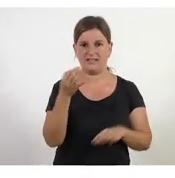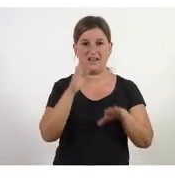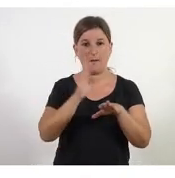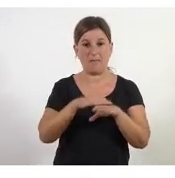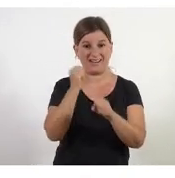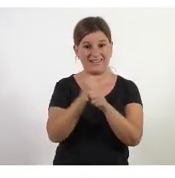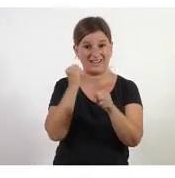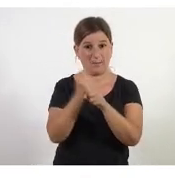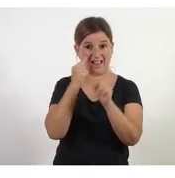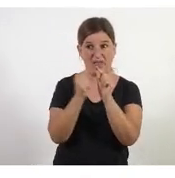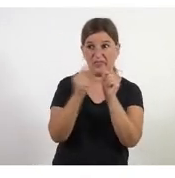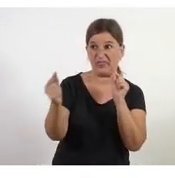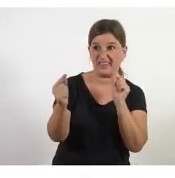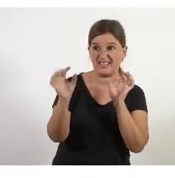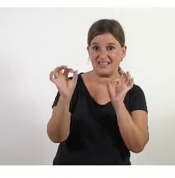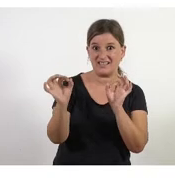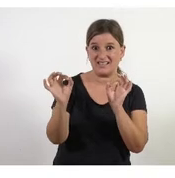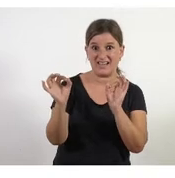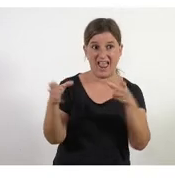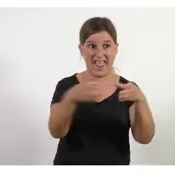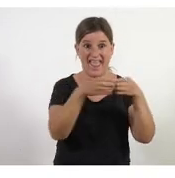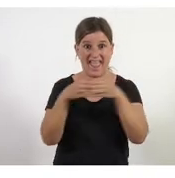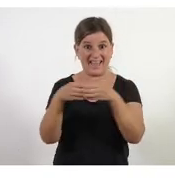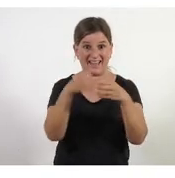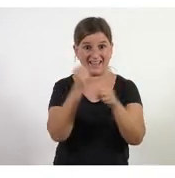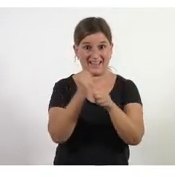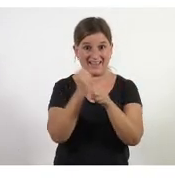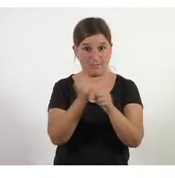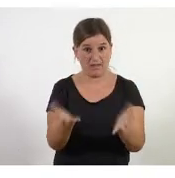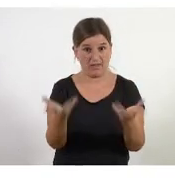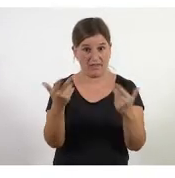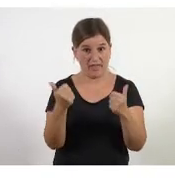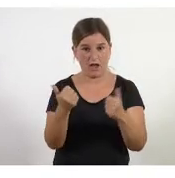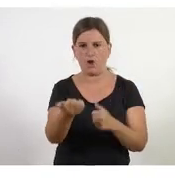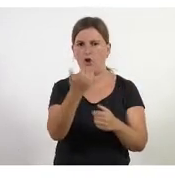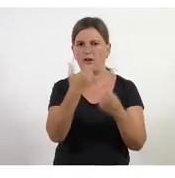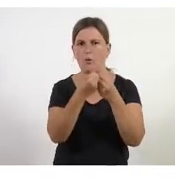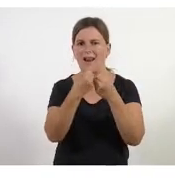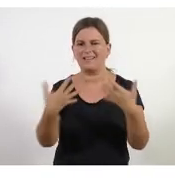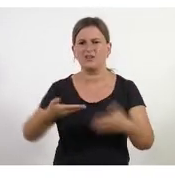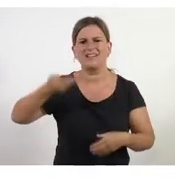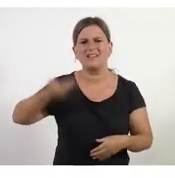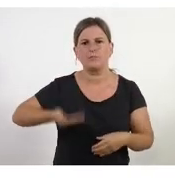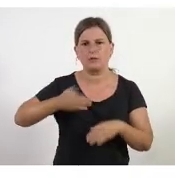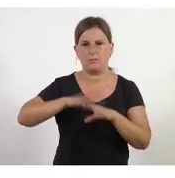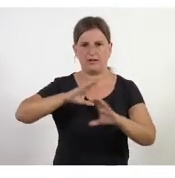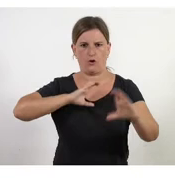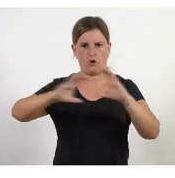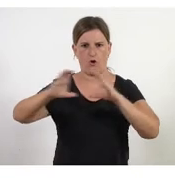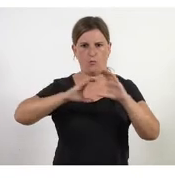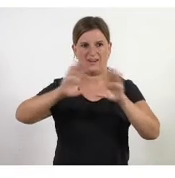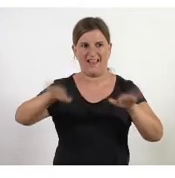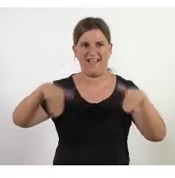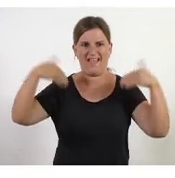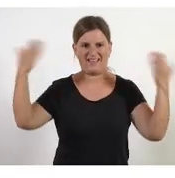teletreball, gestionant un equip de forma eficaç, una eina de correu electrònic serveix sobretot per la comunicació